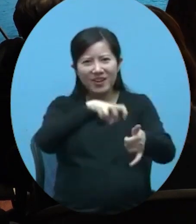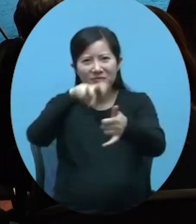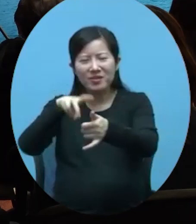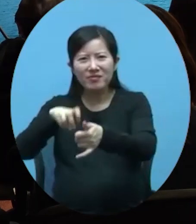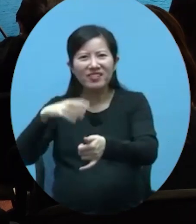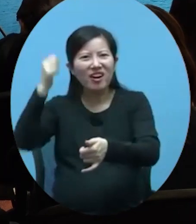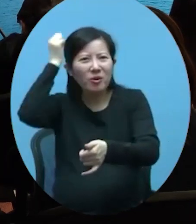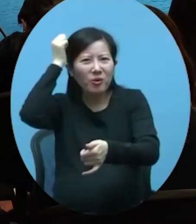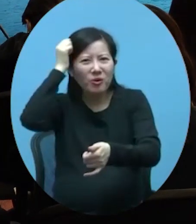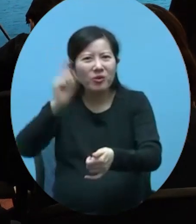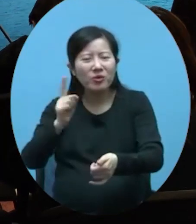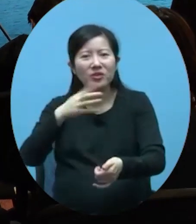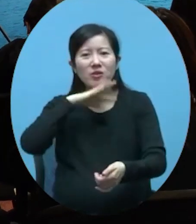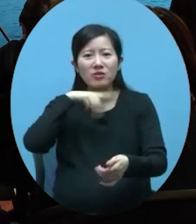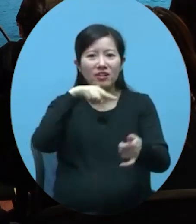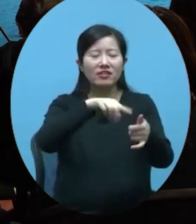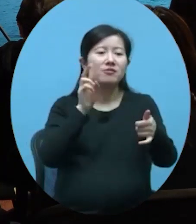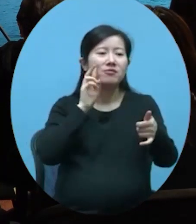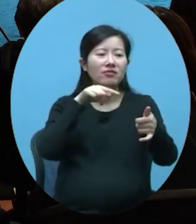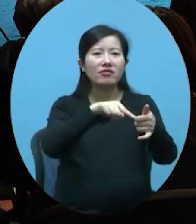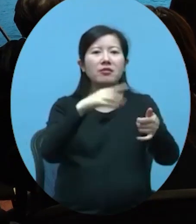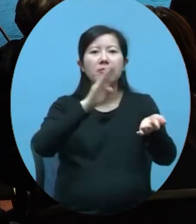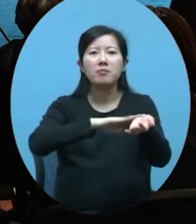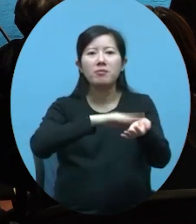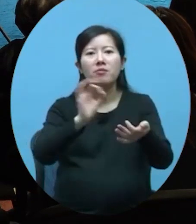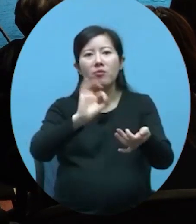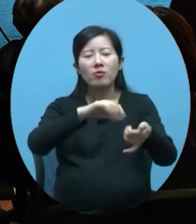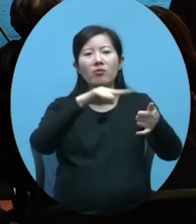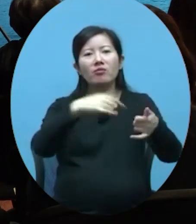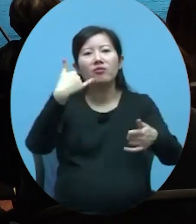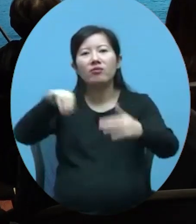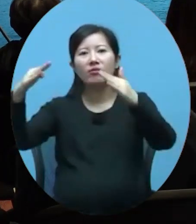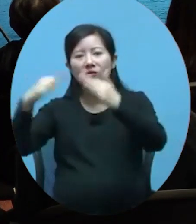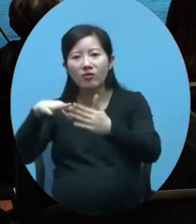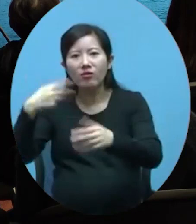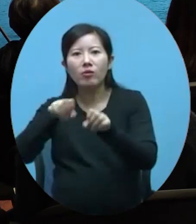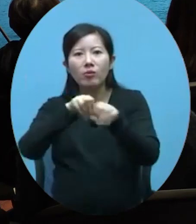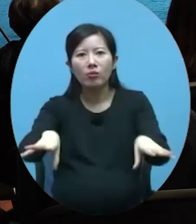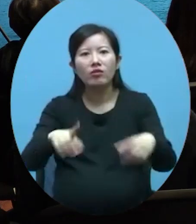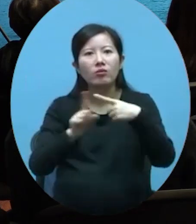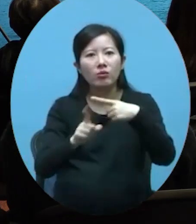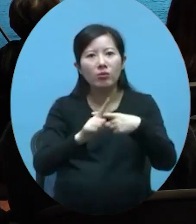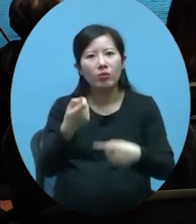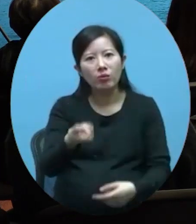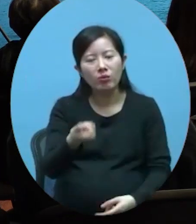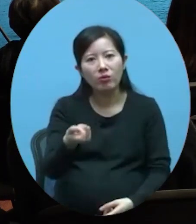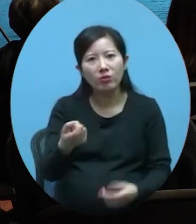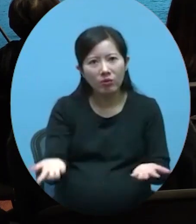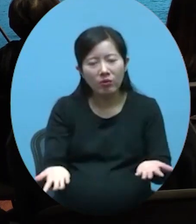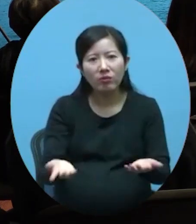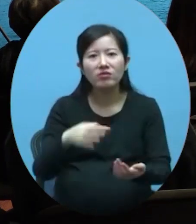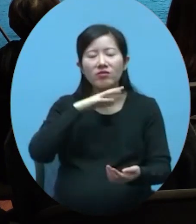到可能以為一個沒事的病人又放回社區更加令到社區的風險增加然後第二就是想問回我看到